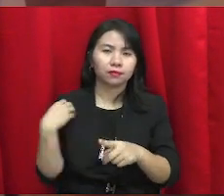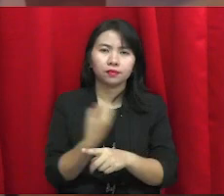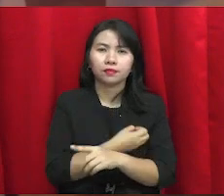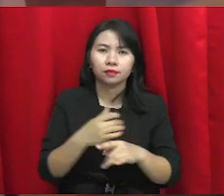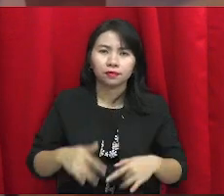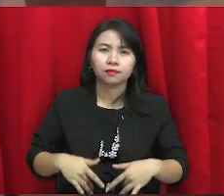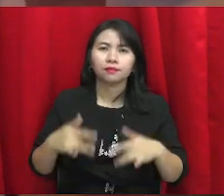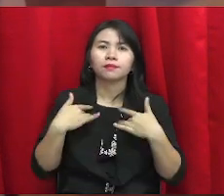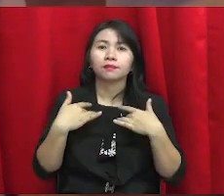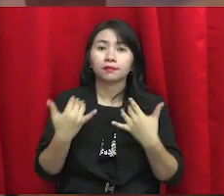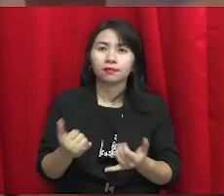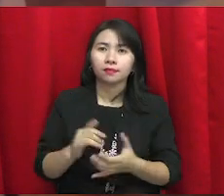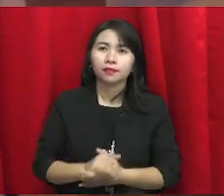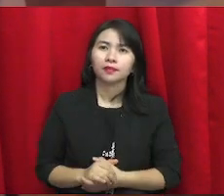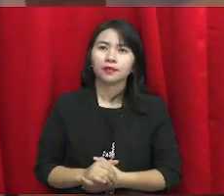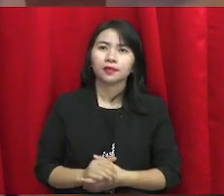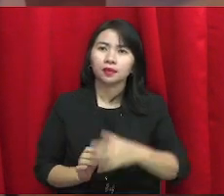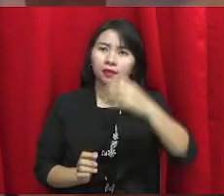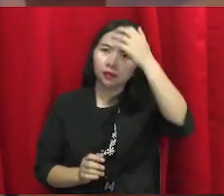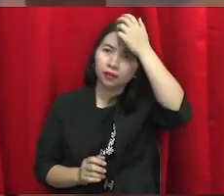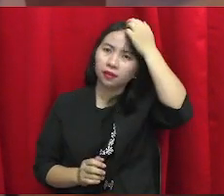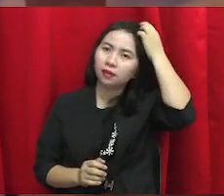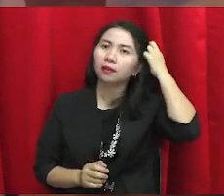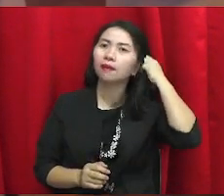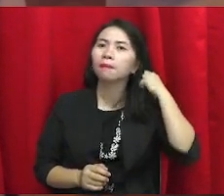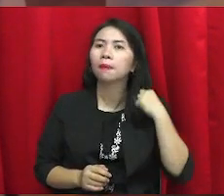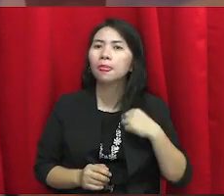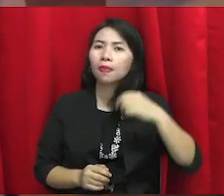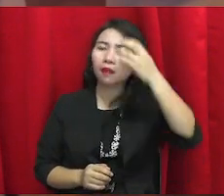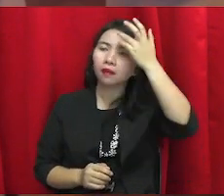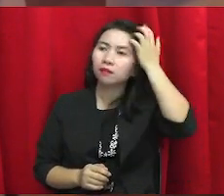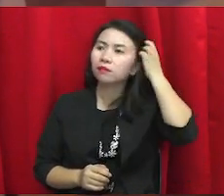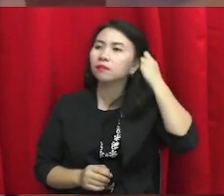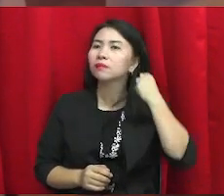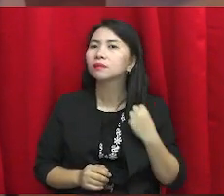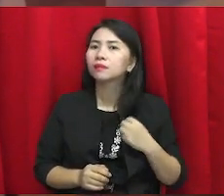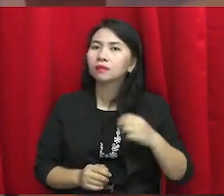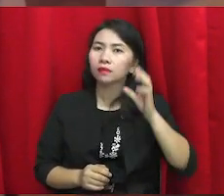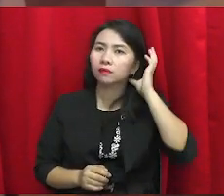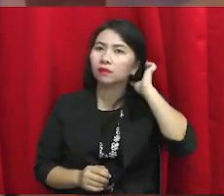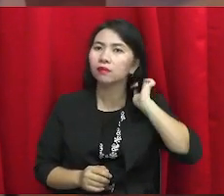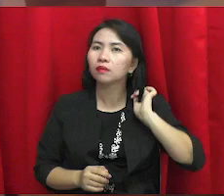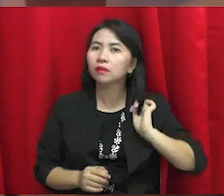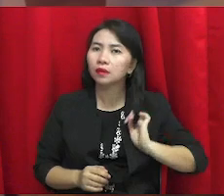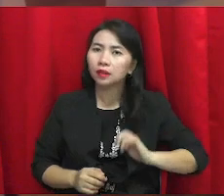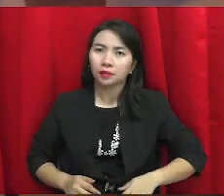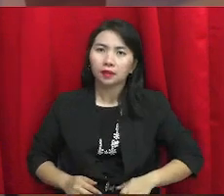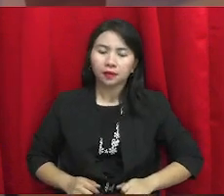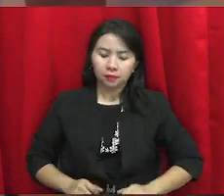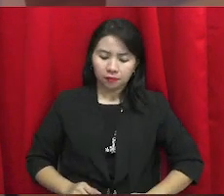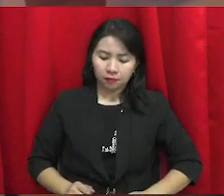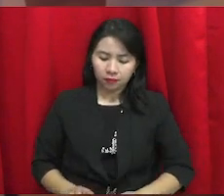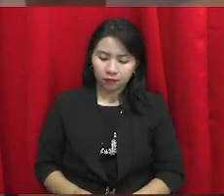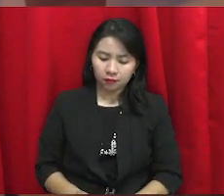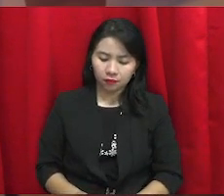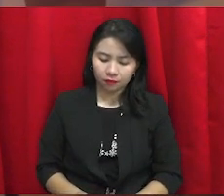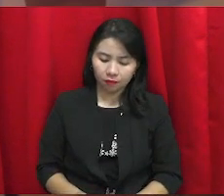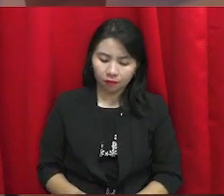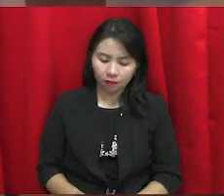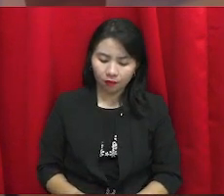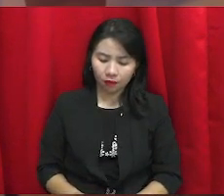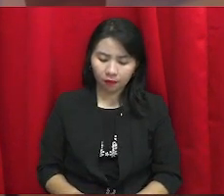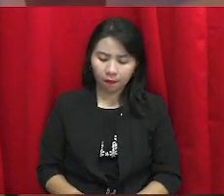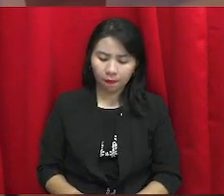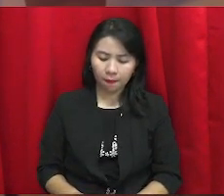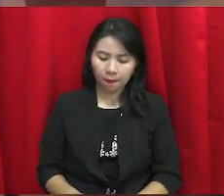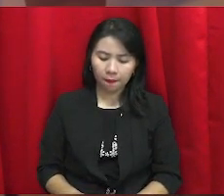natin, sir, ng panahon para mapagsalita din po ng mga kuhos ko po, sir. Yes, sir. Mamasay, bigyan natin ng panahon. Yes, sir. Yes, sir. Sinabi ni